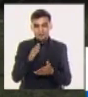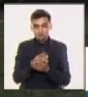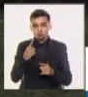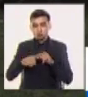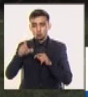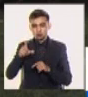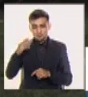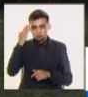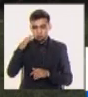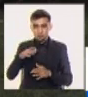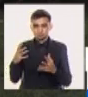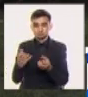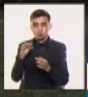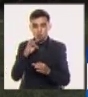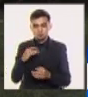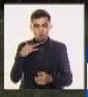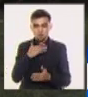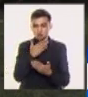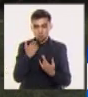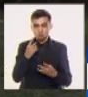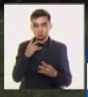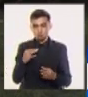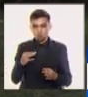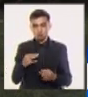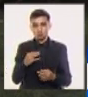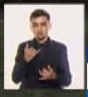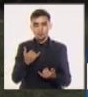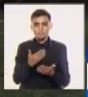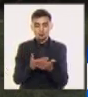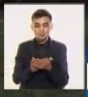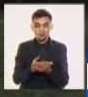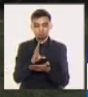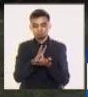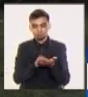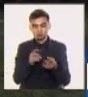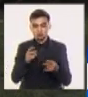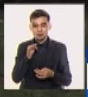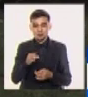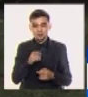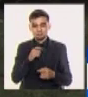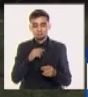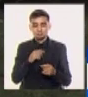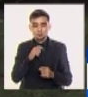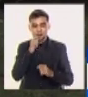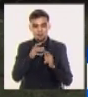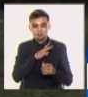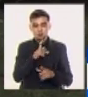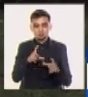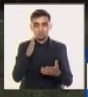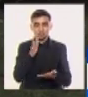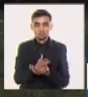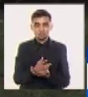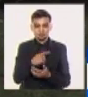других, их не так и много. Но пример наших награжденных говорит о том, что эти люди